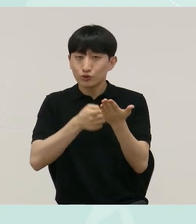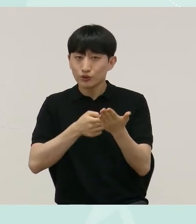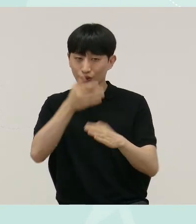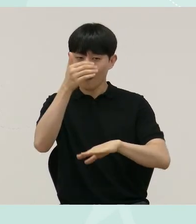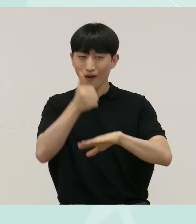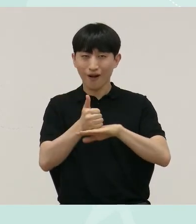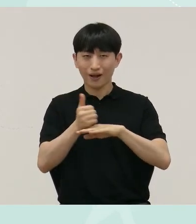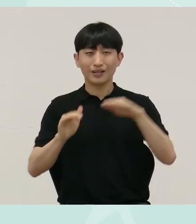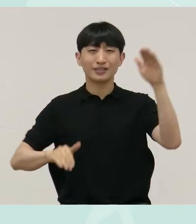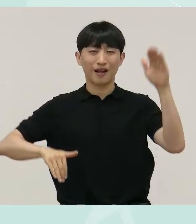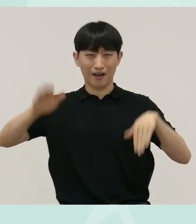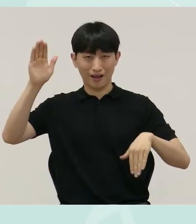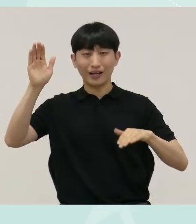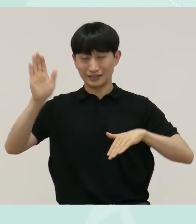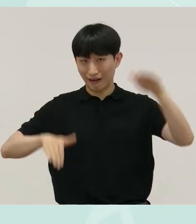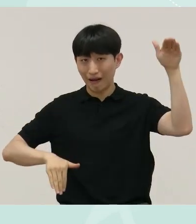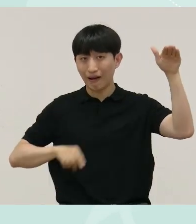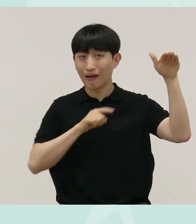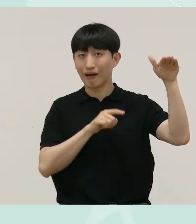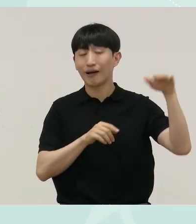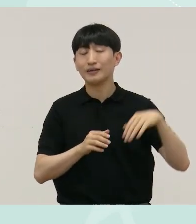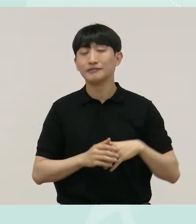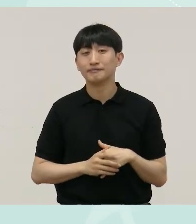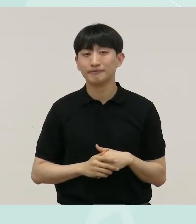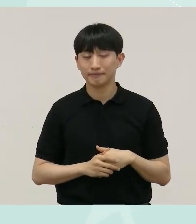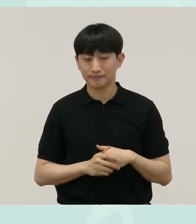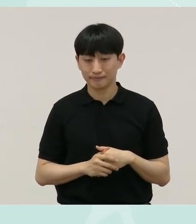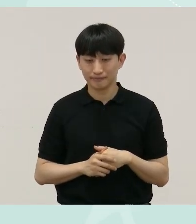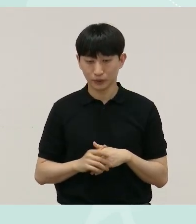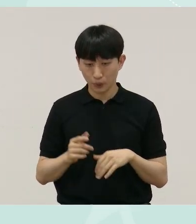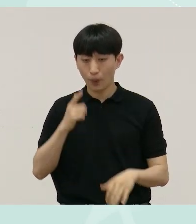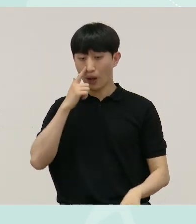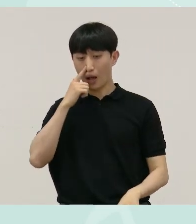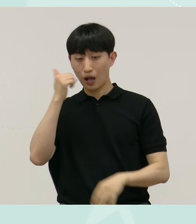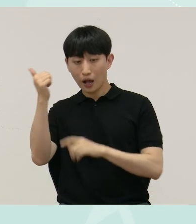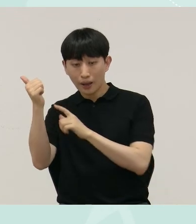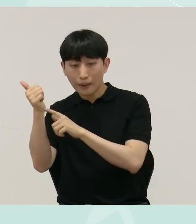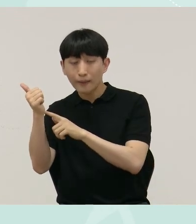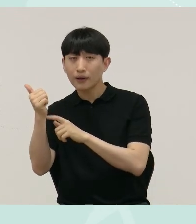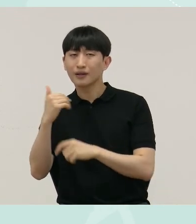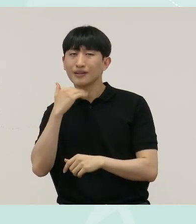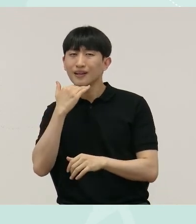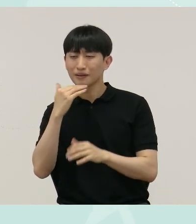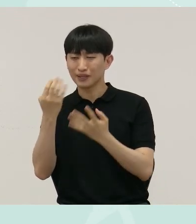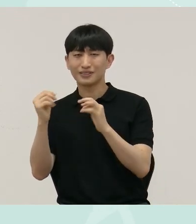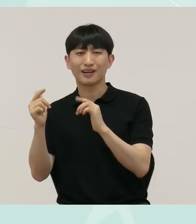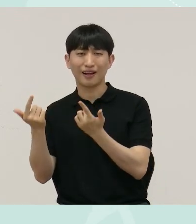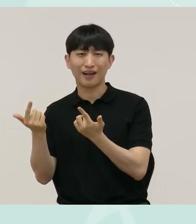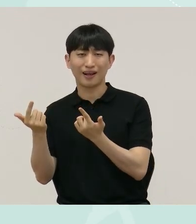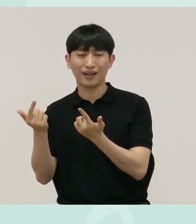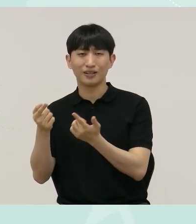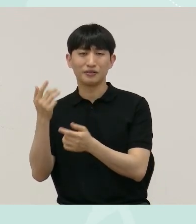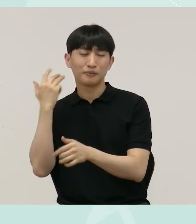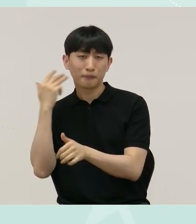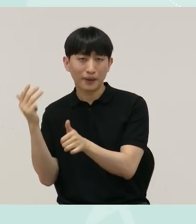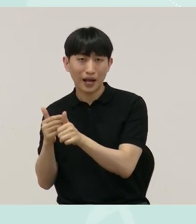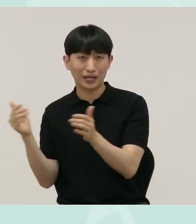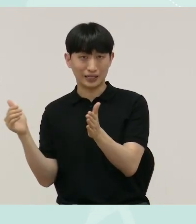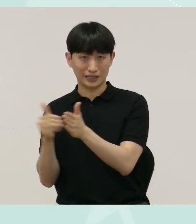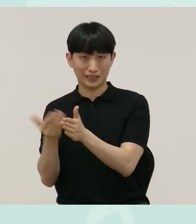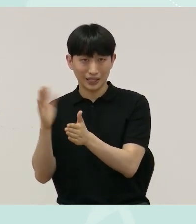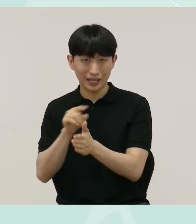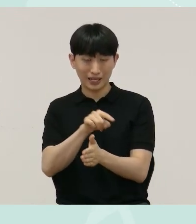납니다. 자, 밑으로 와서 이 아버님이 그렇게 나이가 많지 않으면 수술을 했음에도 불구하고 수술을 일찍